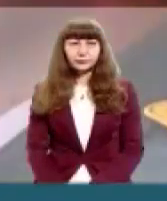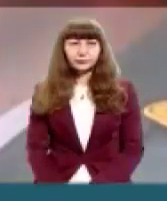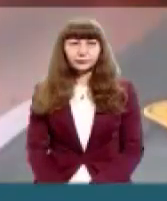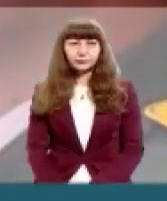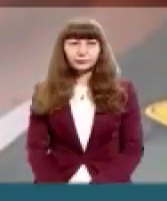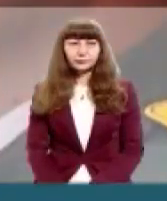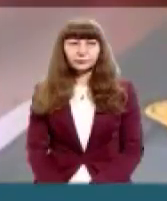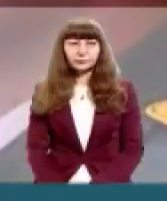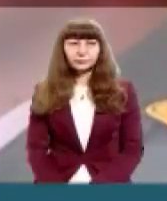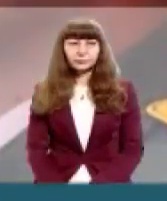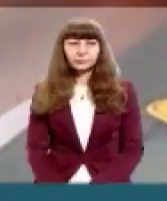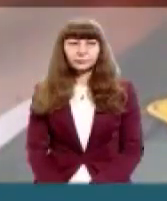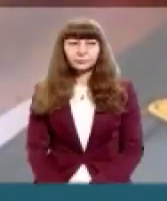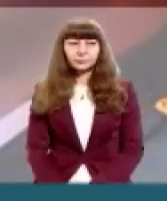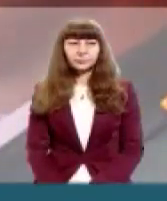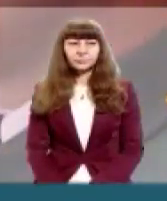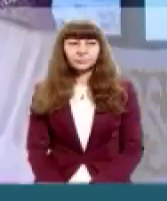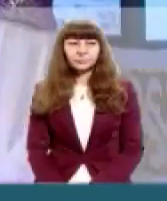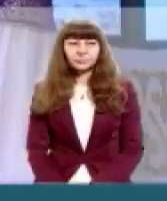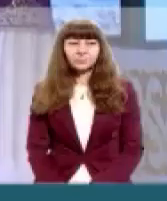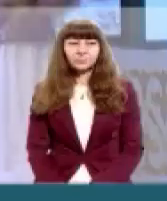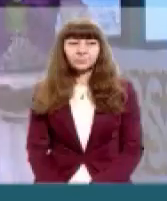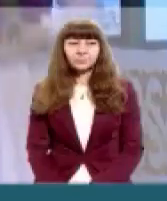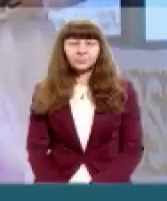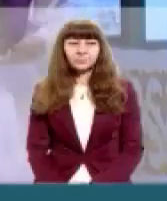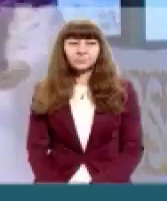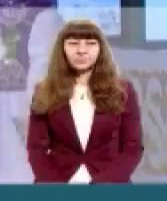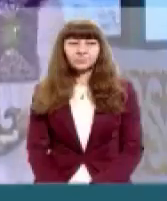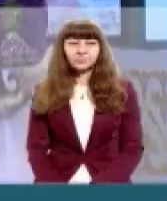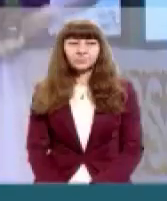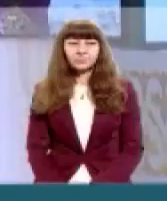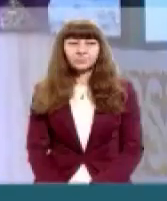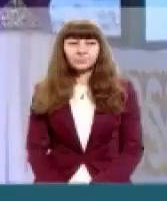Диас Наспаев и Тимирлан Джамбулов, телеканал Костанай.